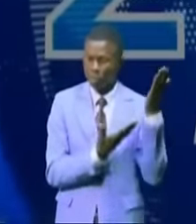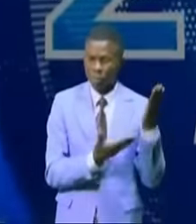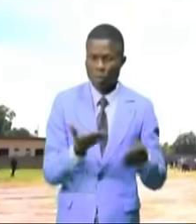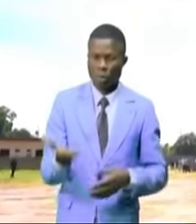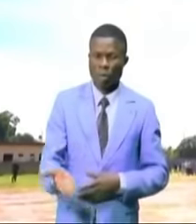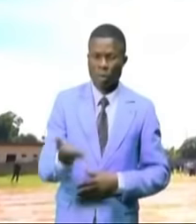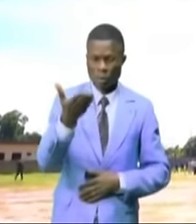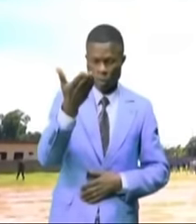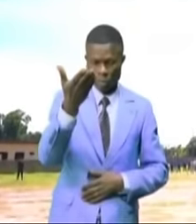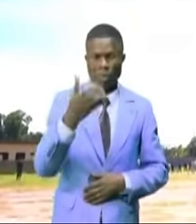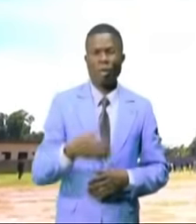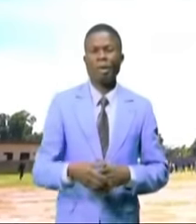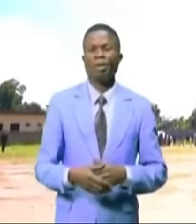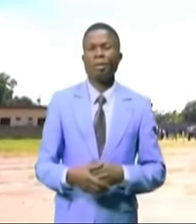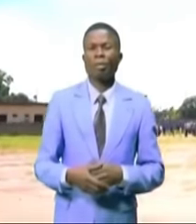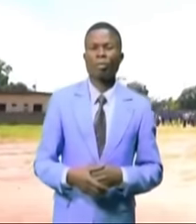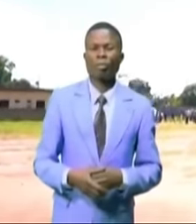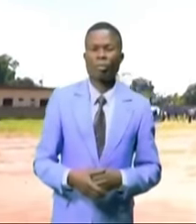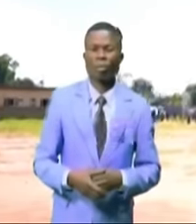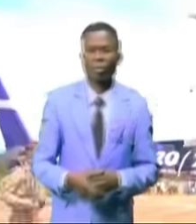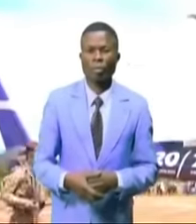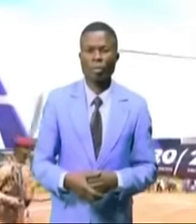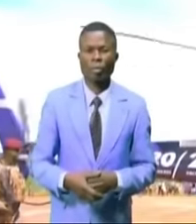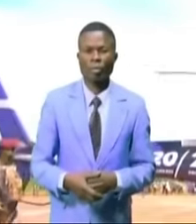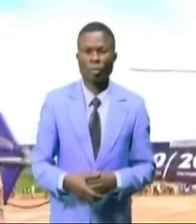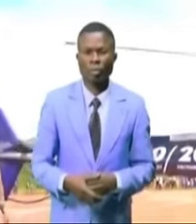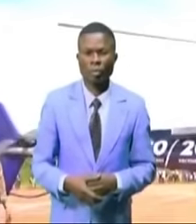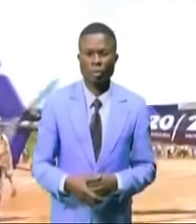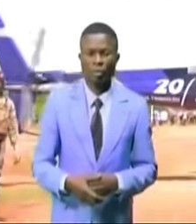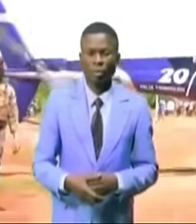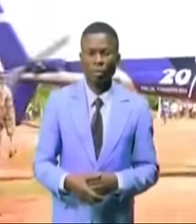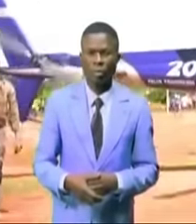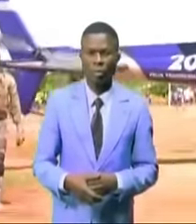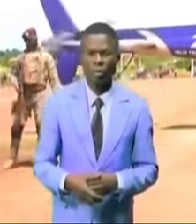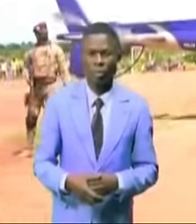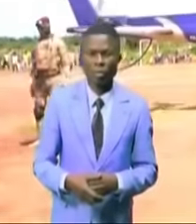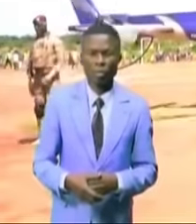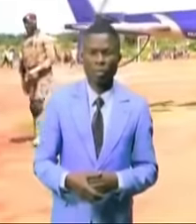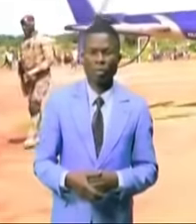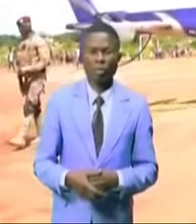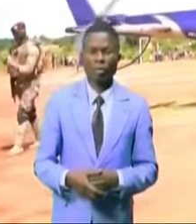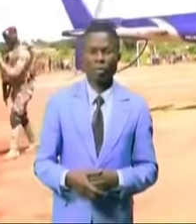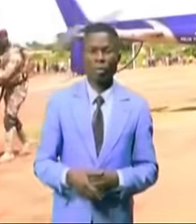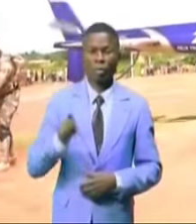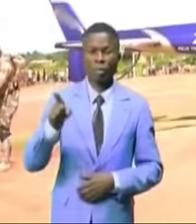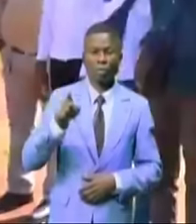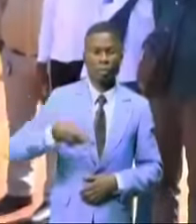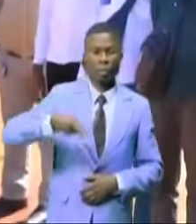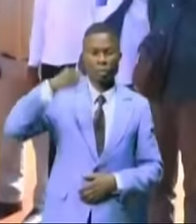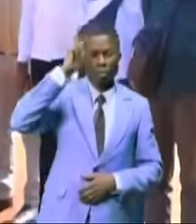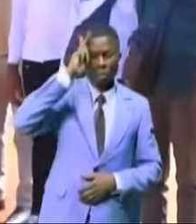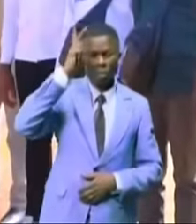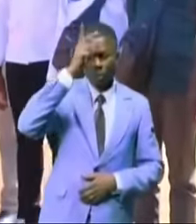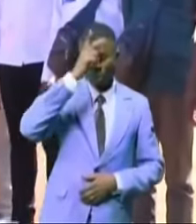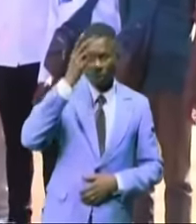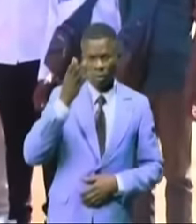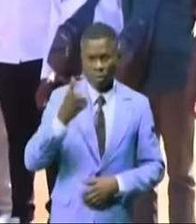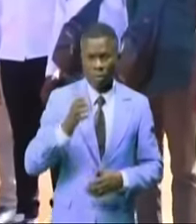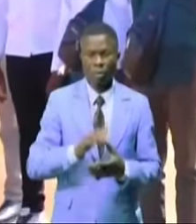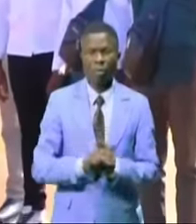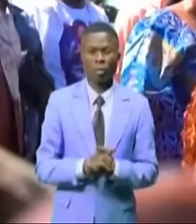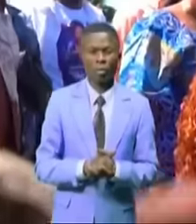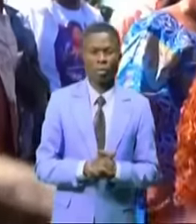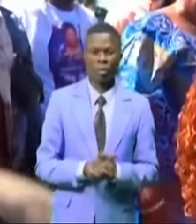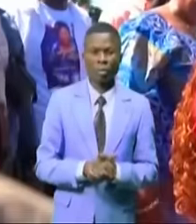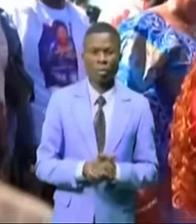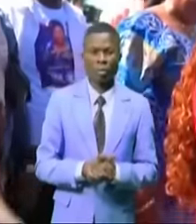Regardez. Jeudi 14 décembre 2023, province du Haut-Katanga, Kasumba Lessa Sodimiko accueille